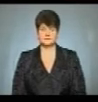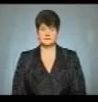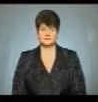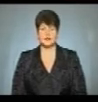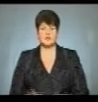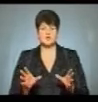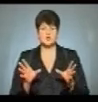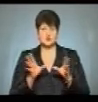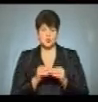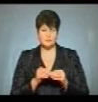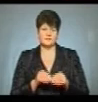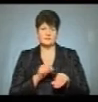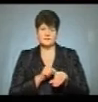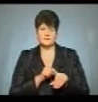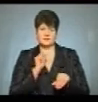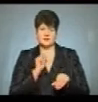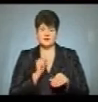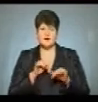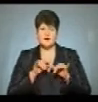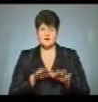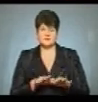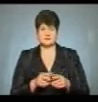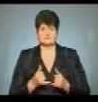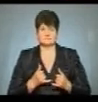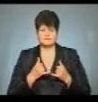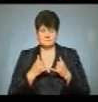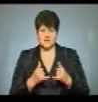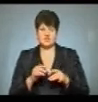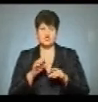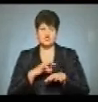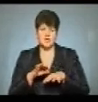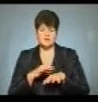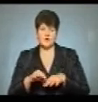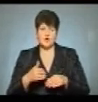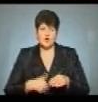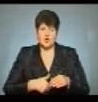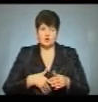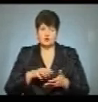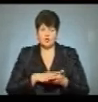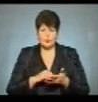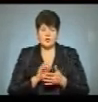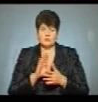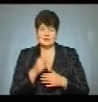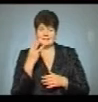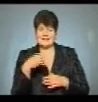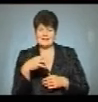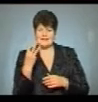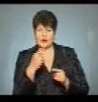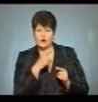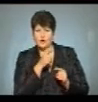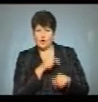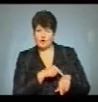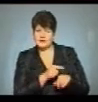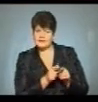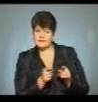Сопричастя акція вшанування пам'яті жертв голодоморів розпочалась сьогодні о 7:00 і триватиме 33 години.